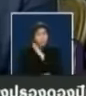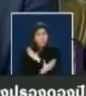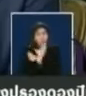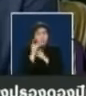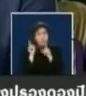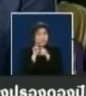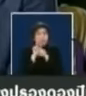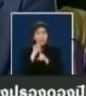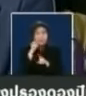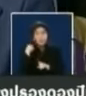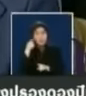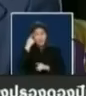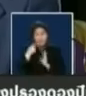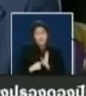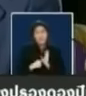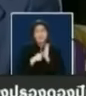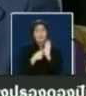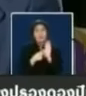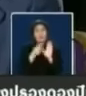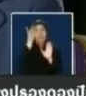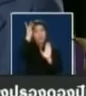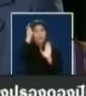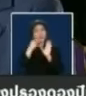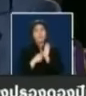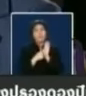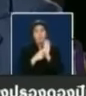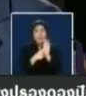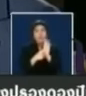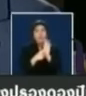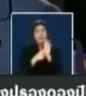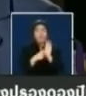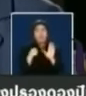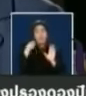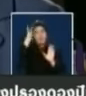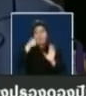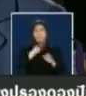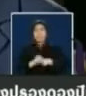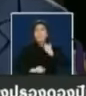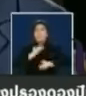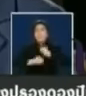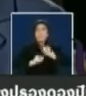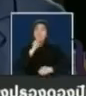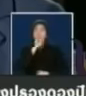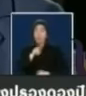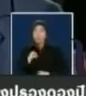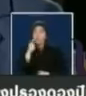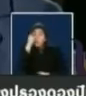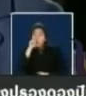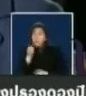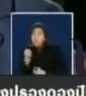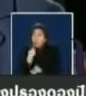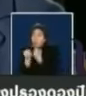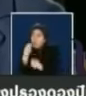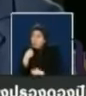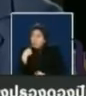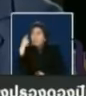เรียกว่าแสดงความคิดเห็นอย่างเต็มที ่ เพื่อที่จะได้รับฟังความคิดเห็นของทุกฝ่ายก็ในส่วนของรัฐบาลถามว่าปองด